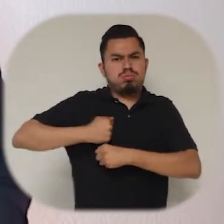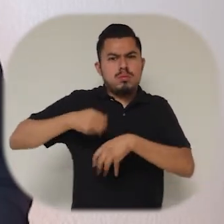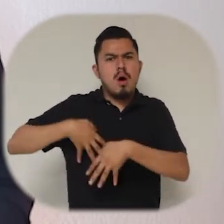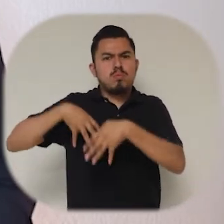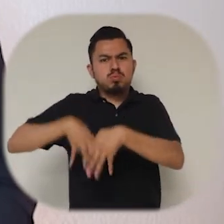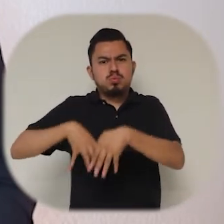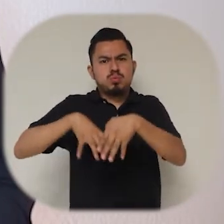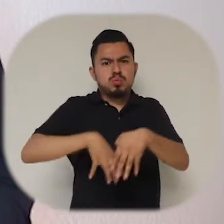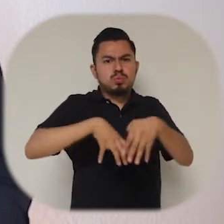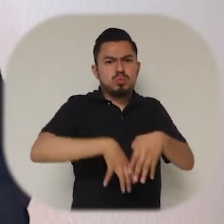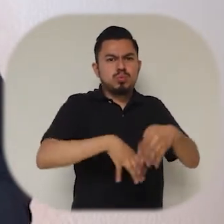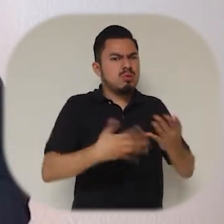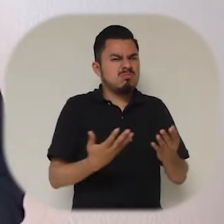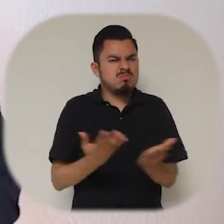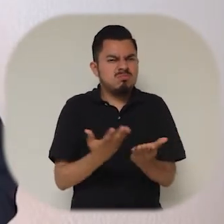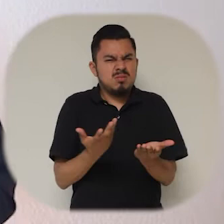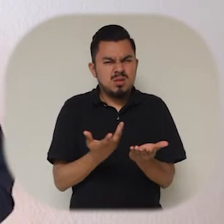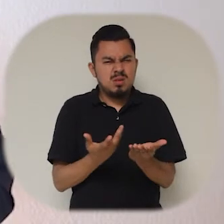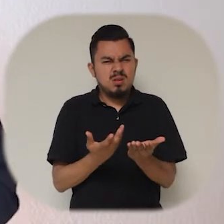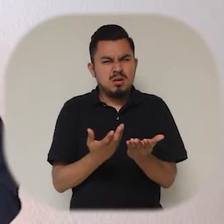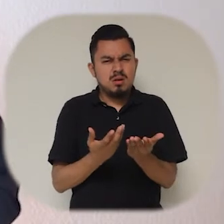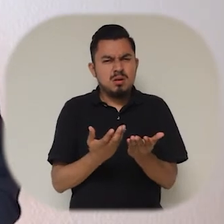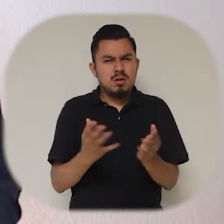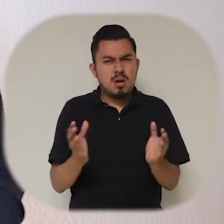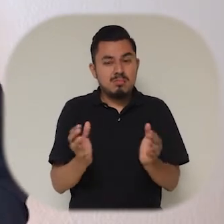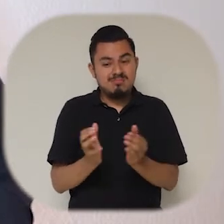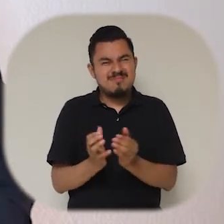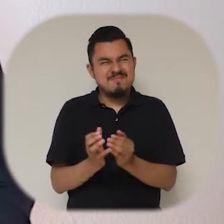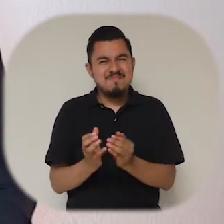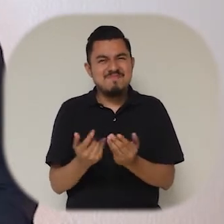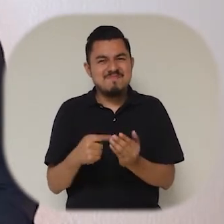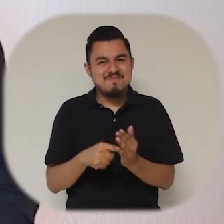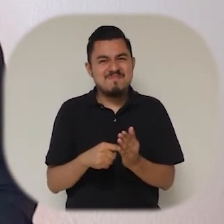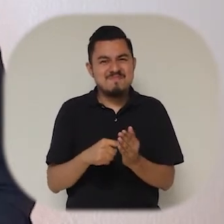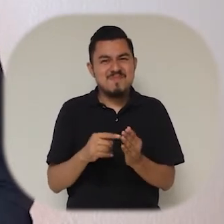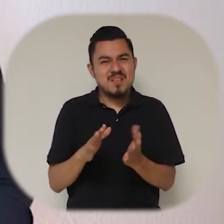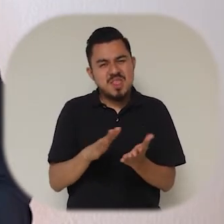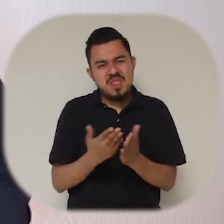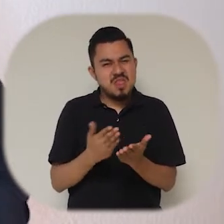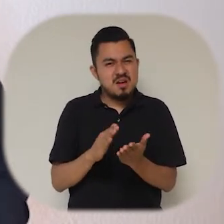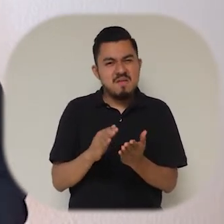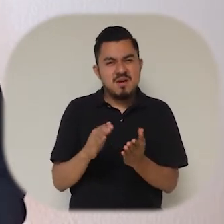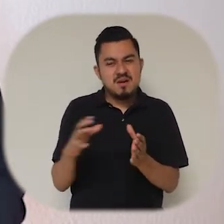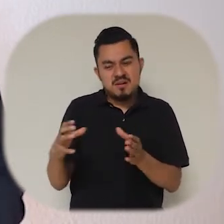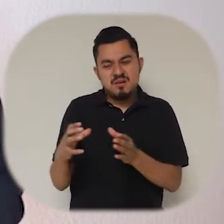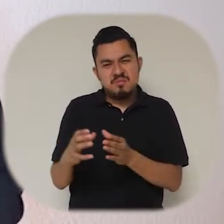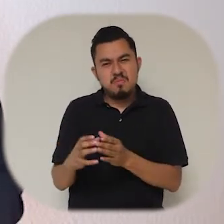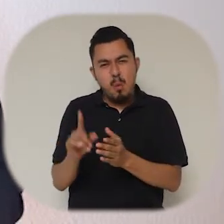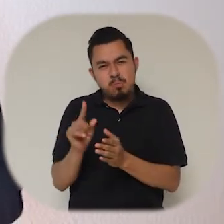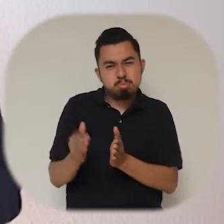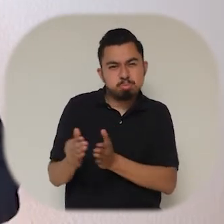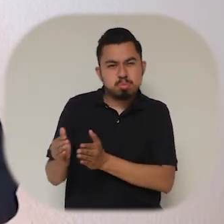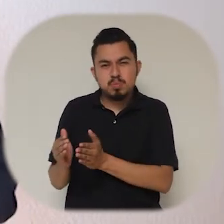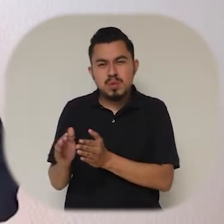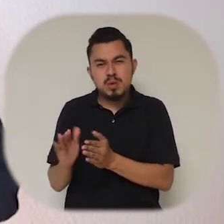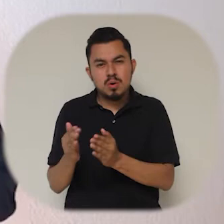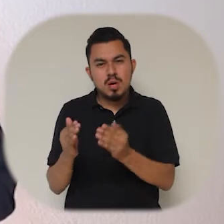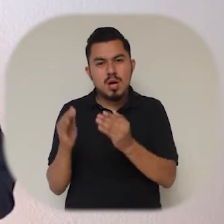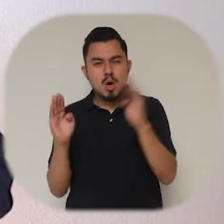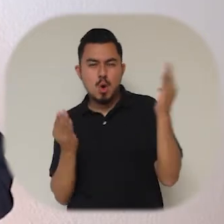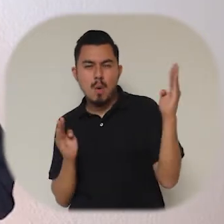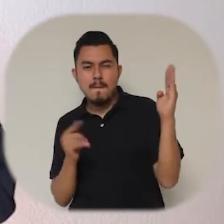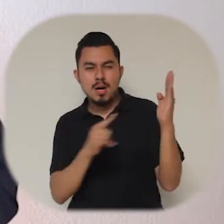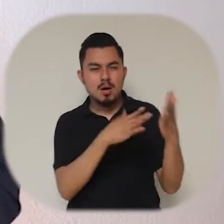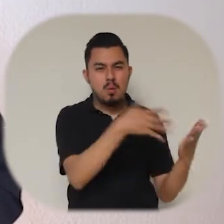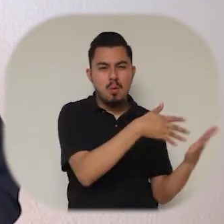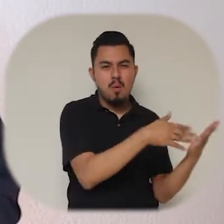나눈다고 보더라도 군사력적으로는 북이스라엘에 뒤처질 수밖에 없었지만 정치적으로는 상당히